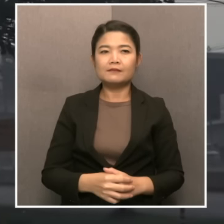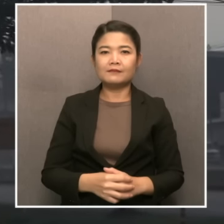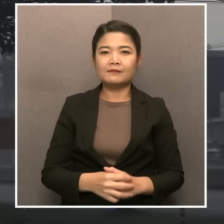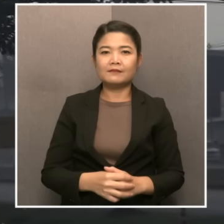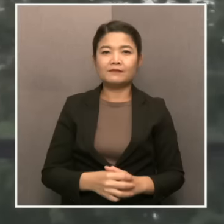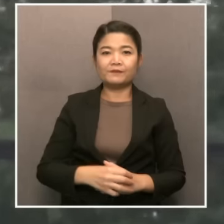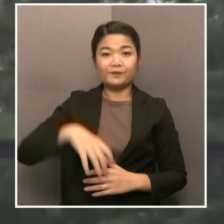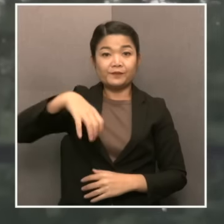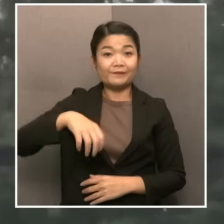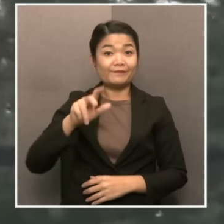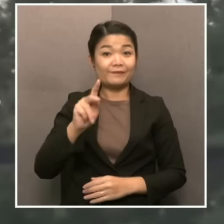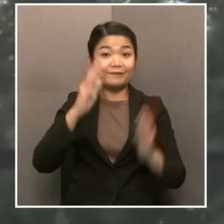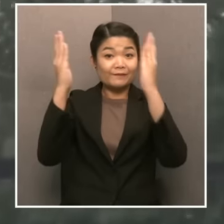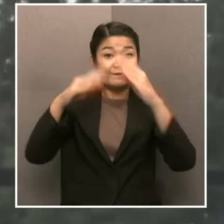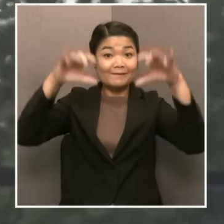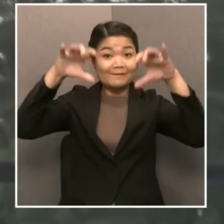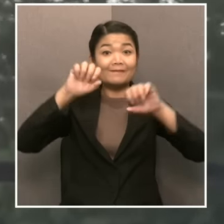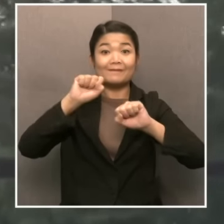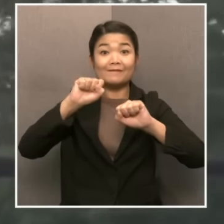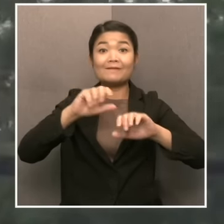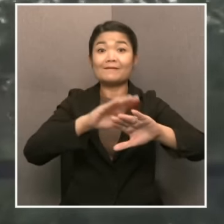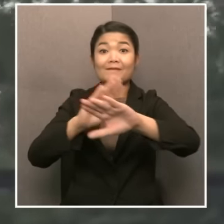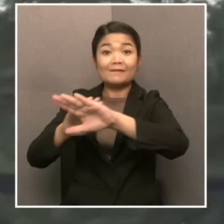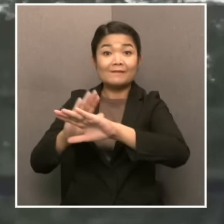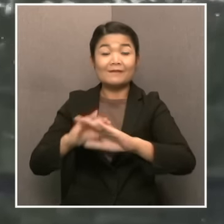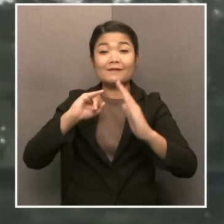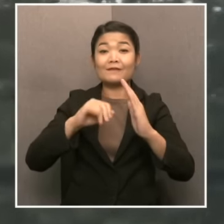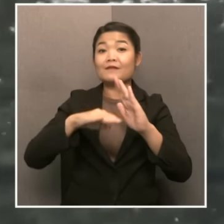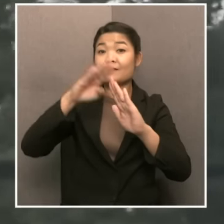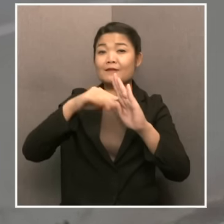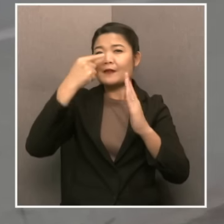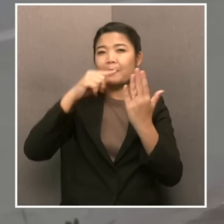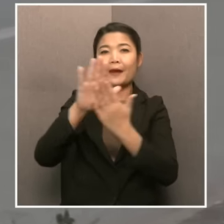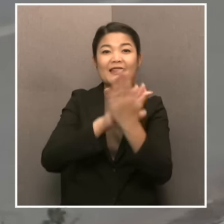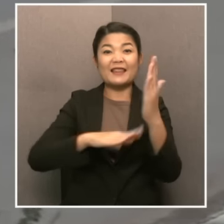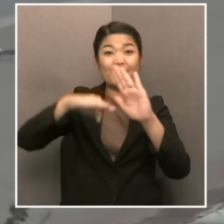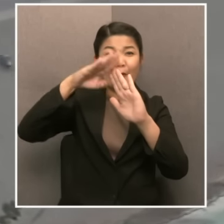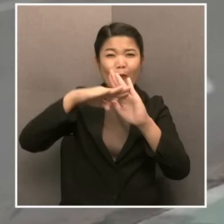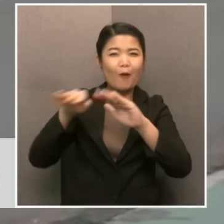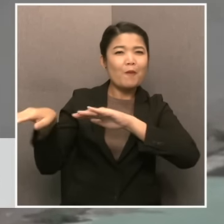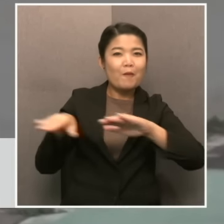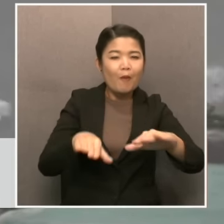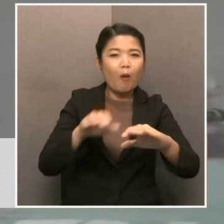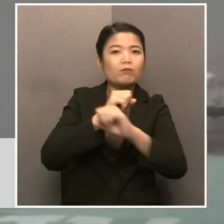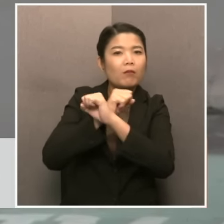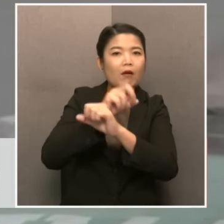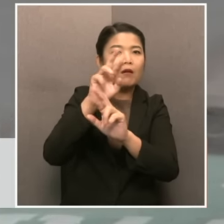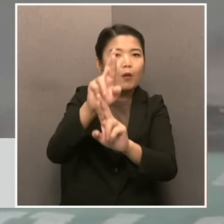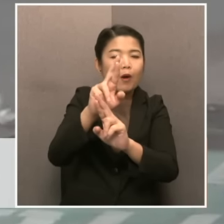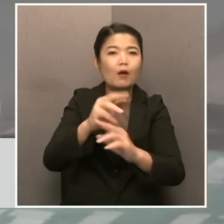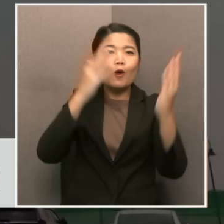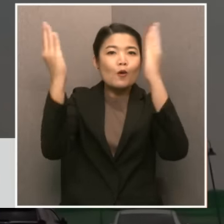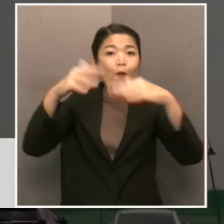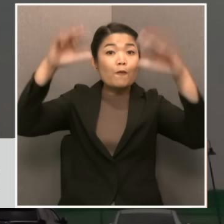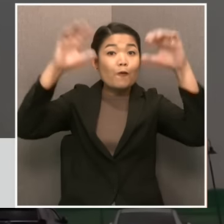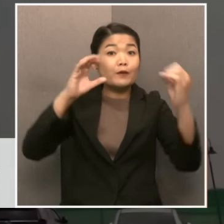กรมอุตุนิยมวิทยายังคงออกประกาศเตือนบริเวณประเทศไทยตอนบนให้รับมือกับพายุฤดูร้อนซึ่งจะมีผลกระ